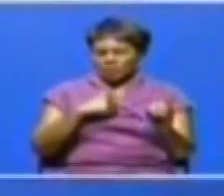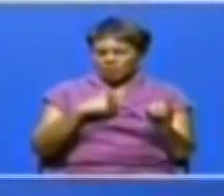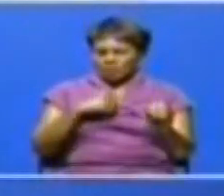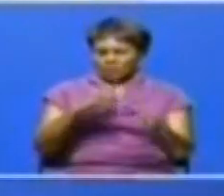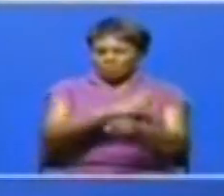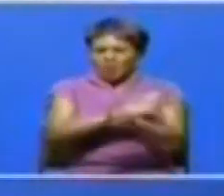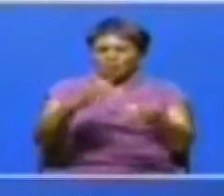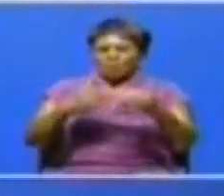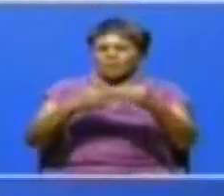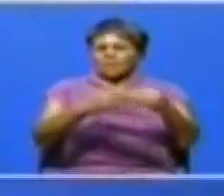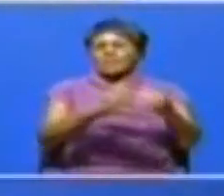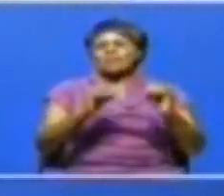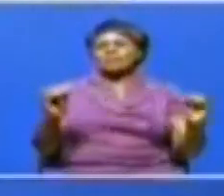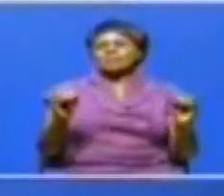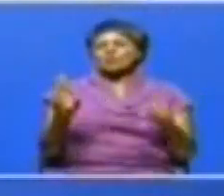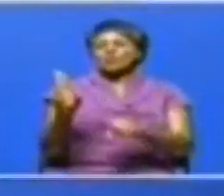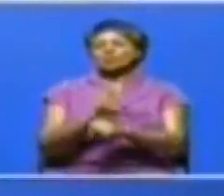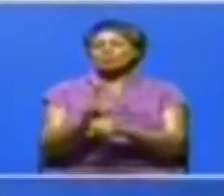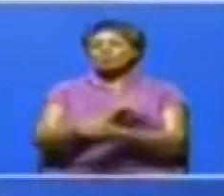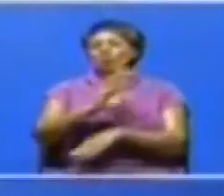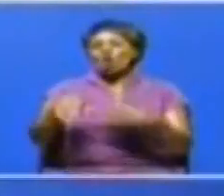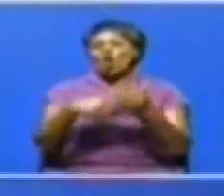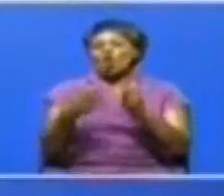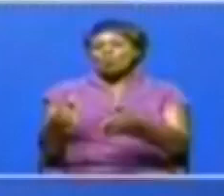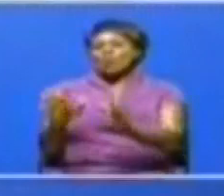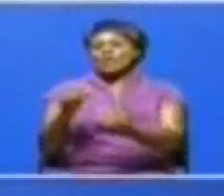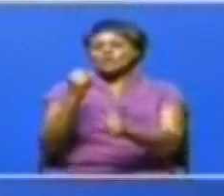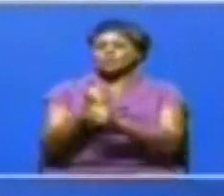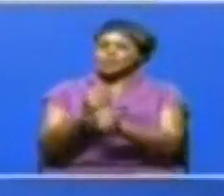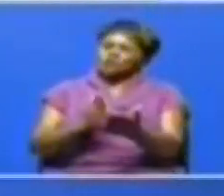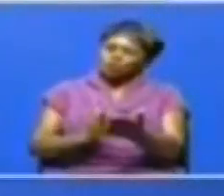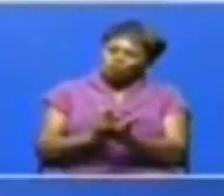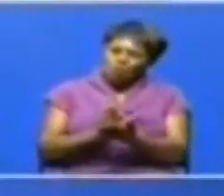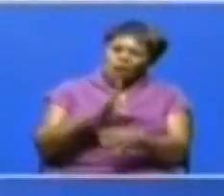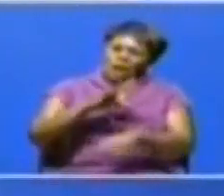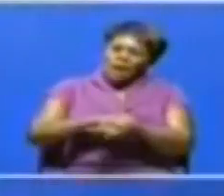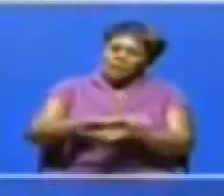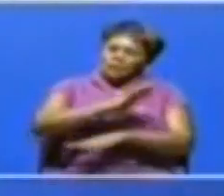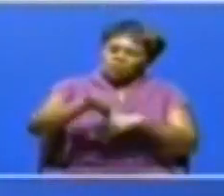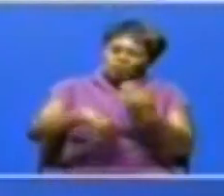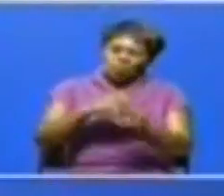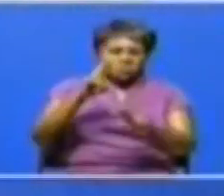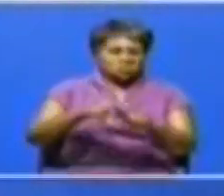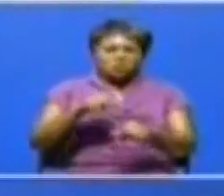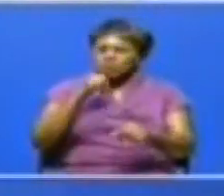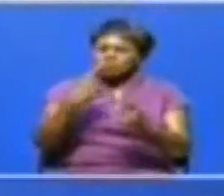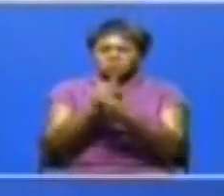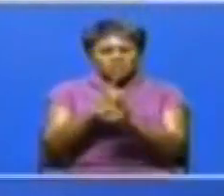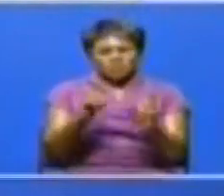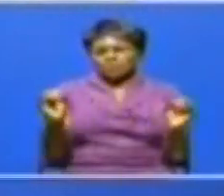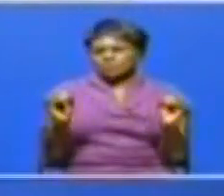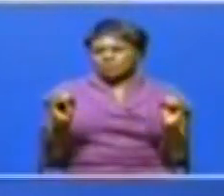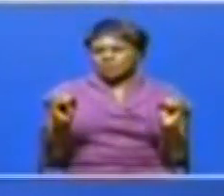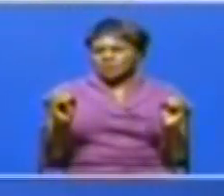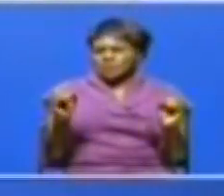Ndio wanatumia strategy zote kuensure wamepata whatever viti wanaweza pata. Na, sio kuwa demokrasia kwa vile